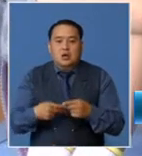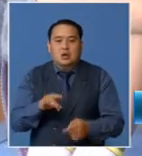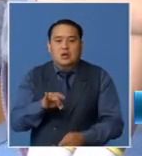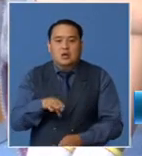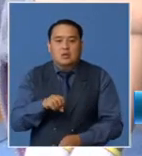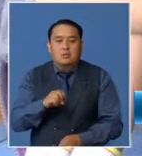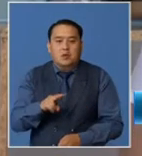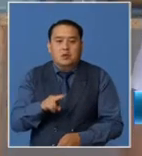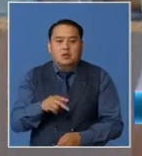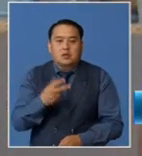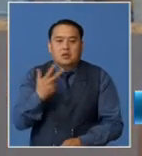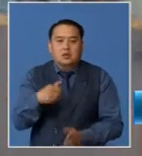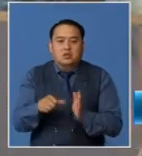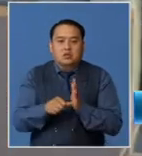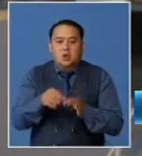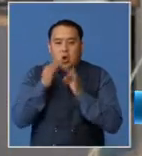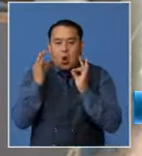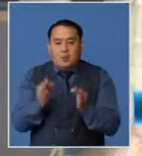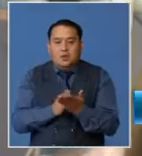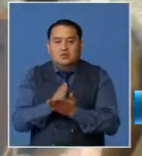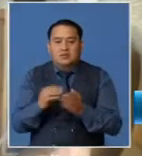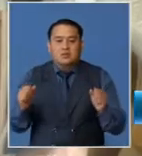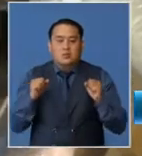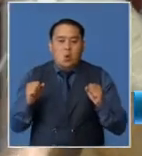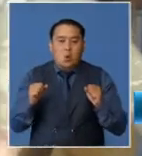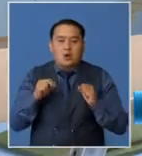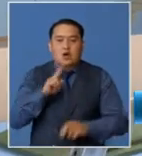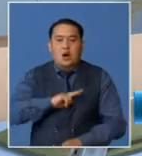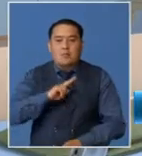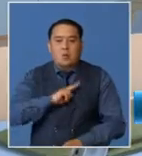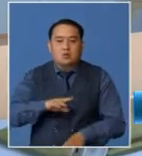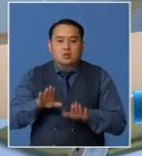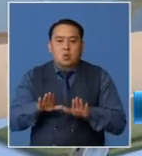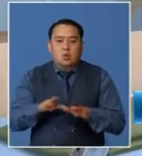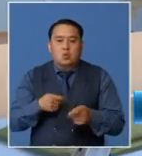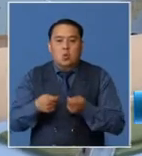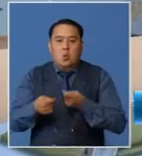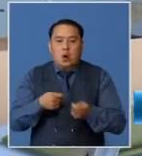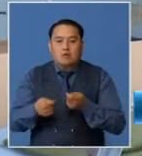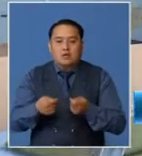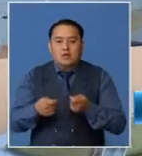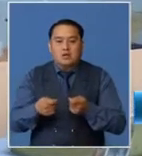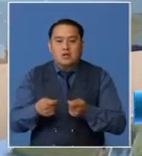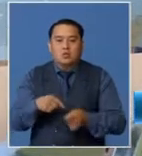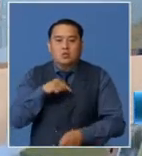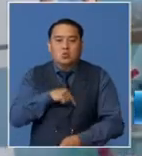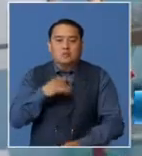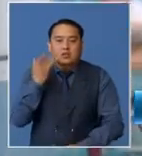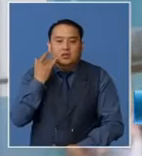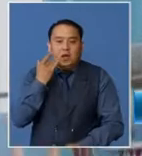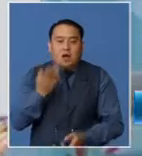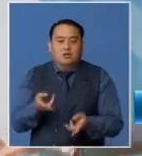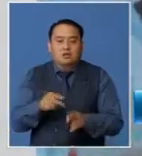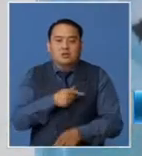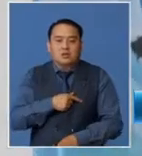Умаровича за плечами 36-летний опыт в сфере спорта. Правда, работал он в основном на руководящих должностях, но в душе всегда оставался